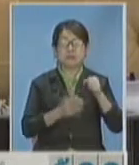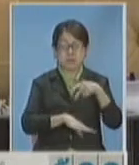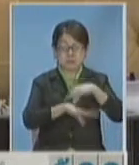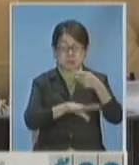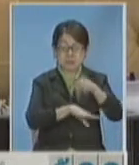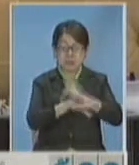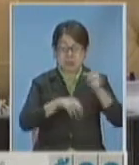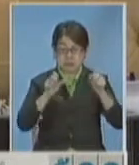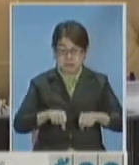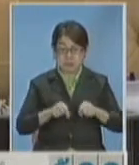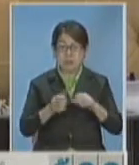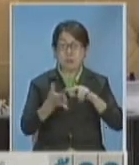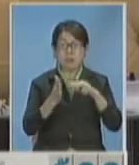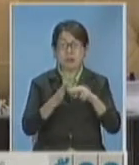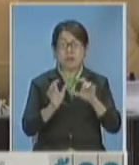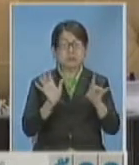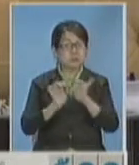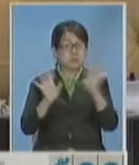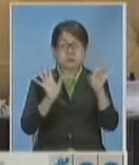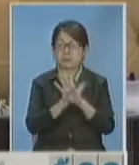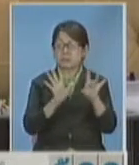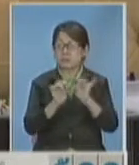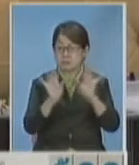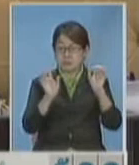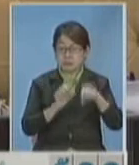เป็นเด็ดขาดก็ขอให้มันจบเถอะครับ